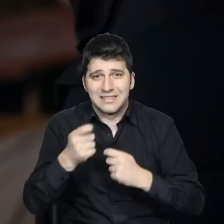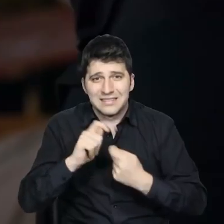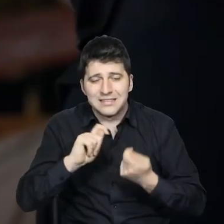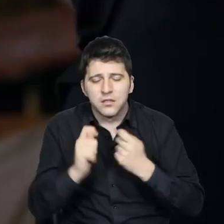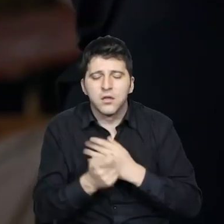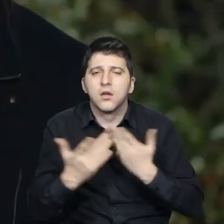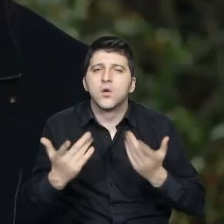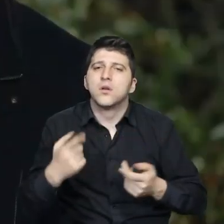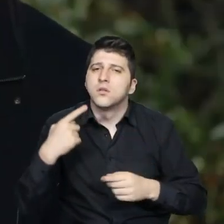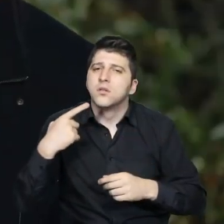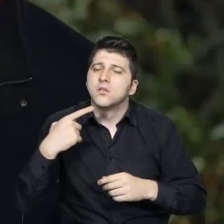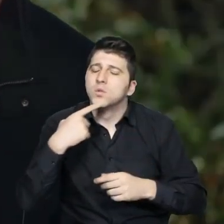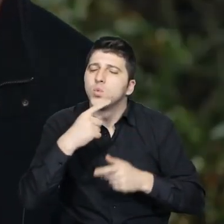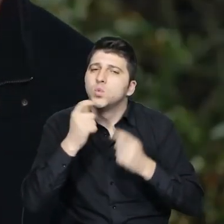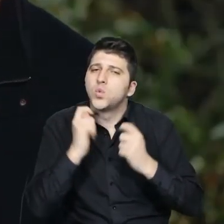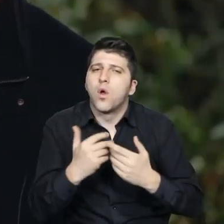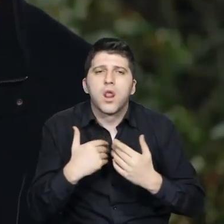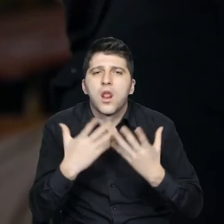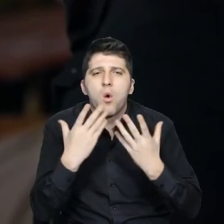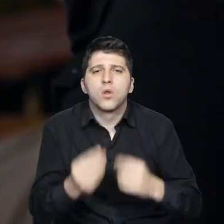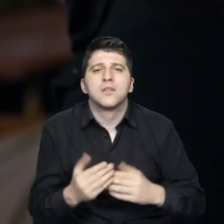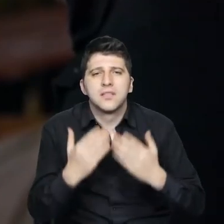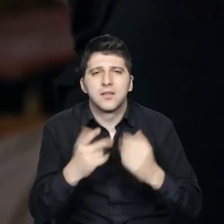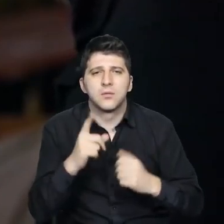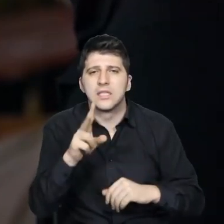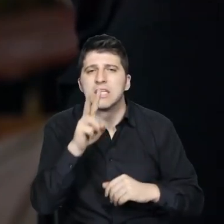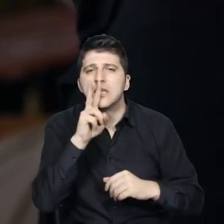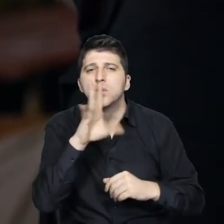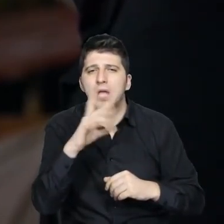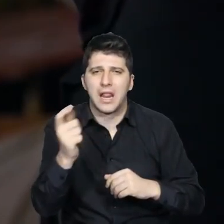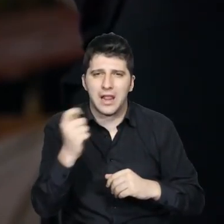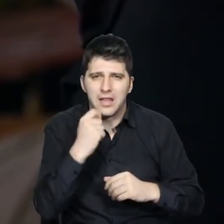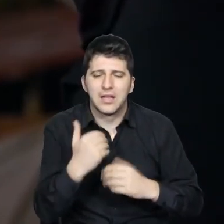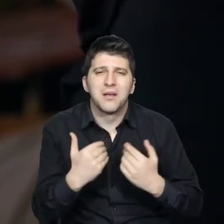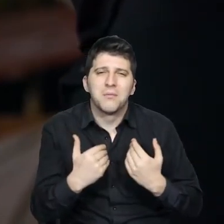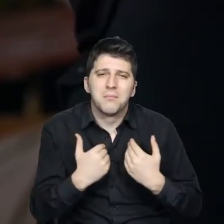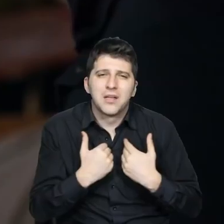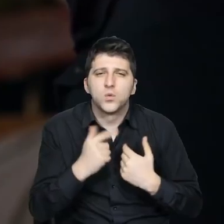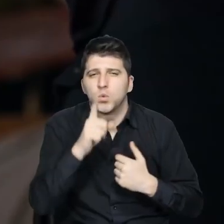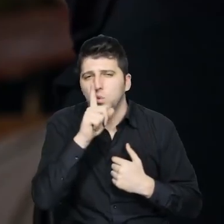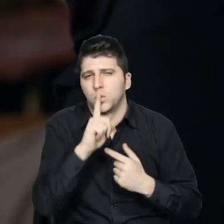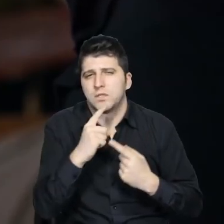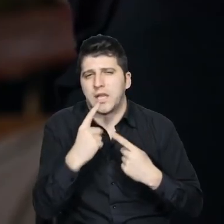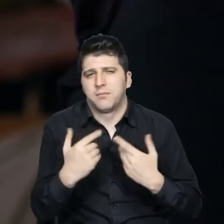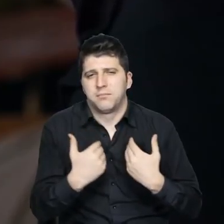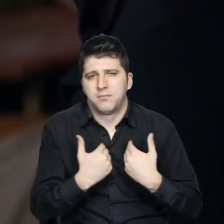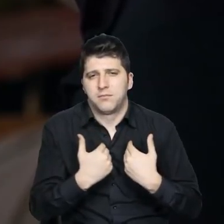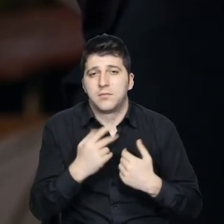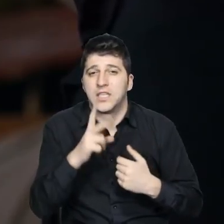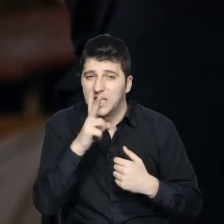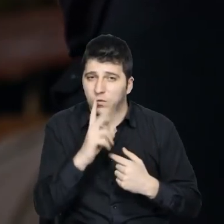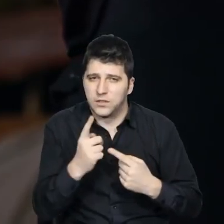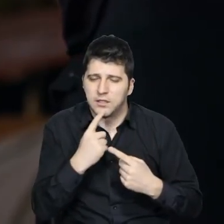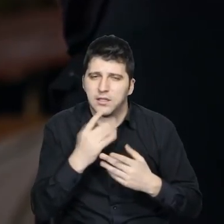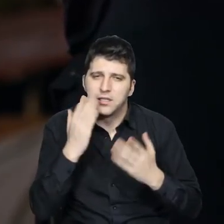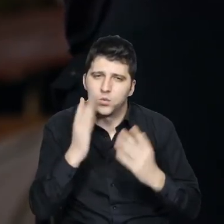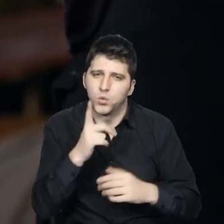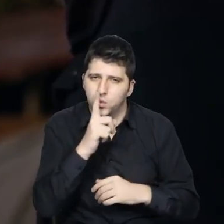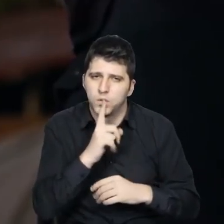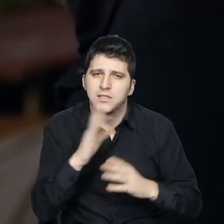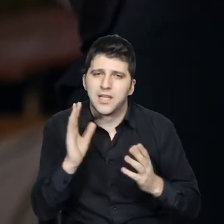göbeğim çatladı ya. Ne oldu? Ya şimdi bu 250 dedi. Ben 100 dedim ya. 200 dedi. Ya dedim